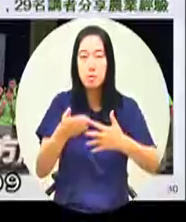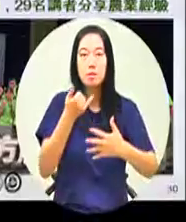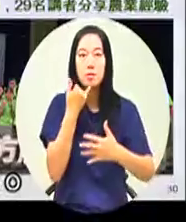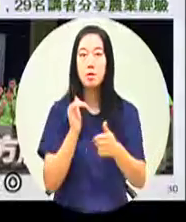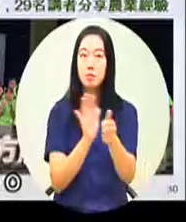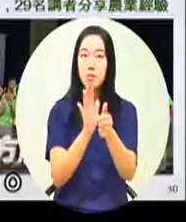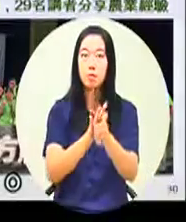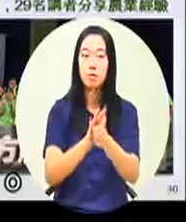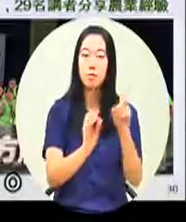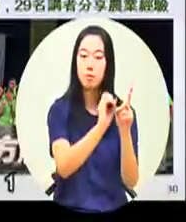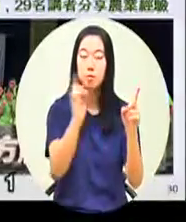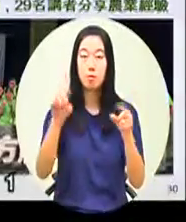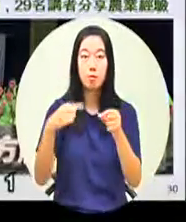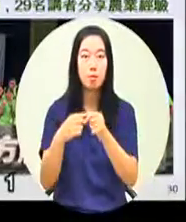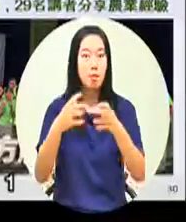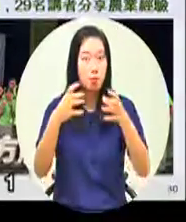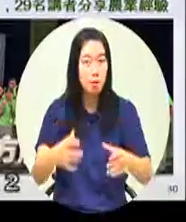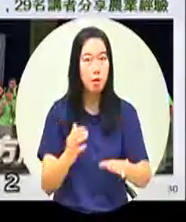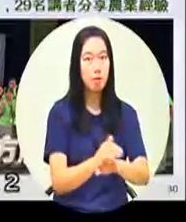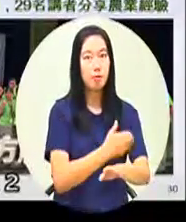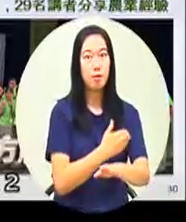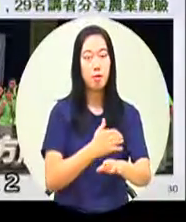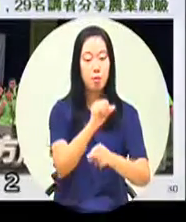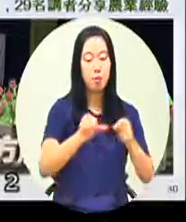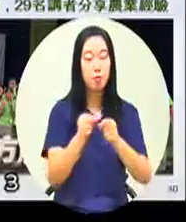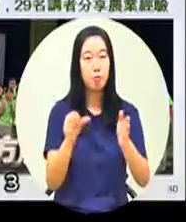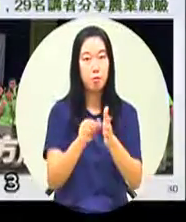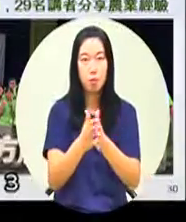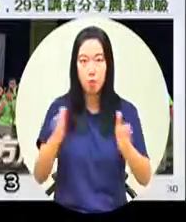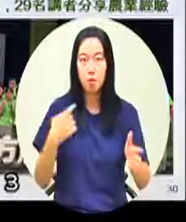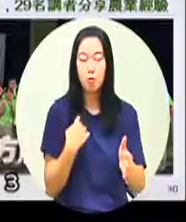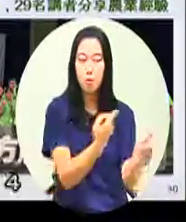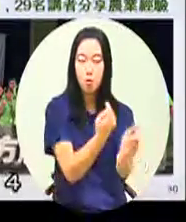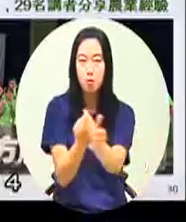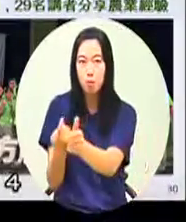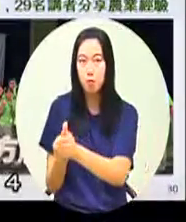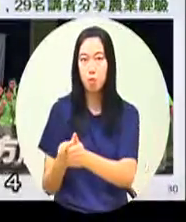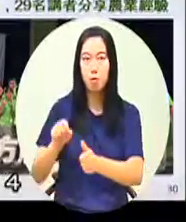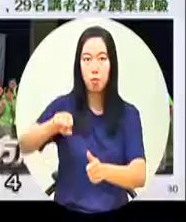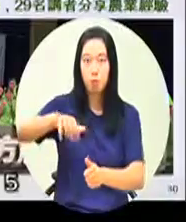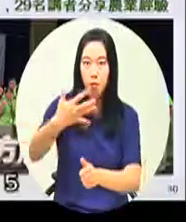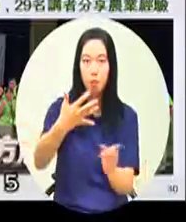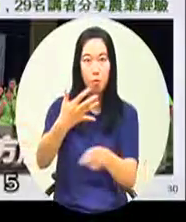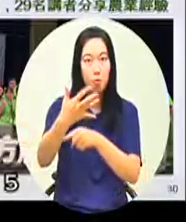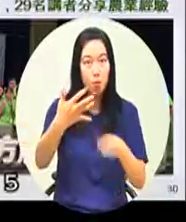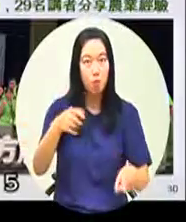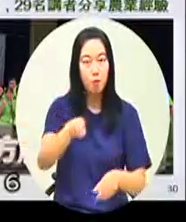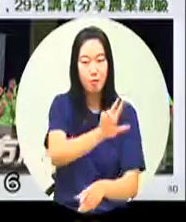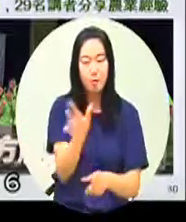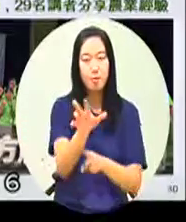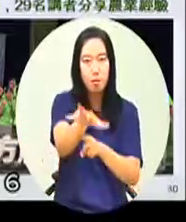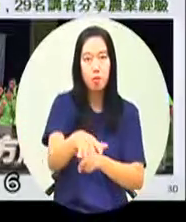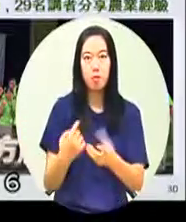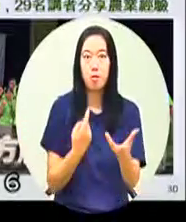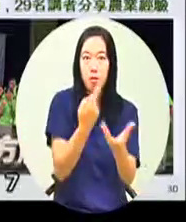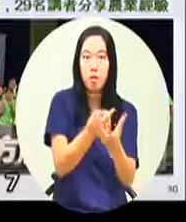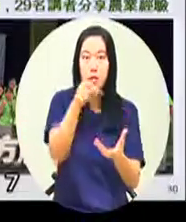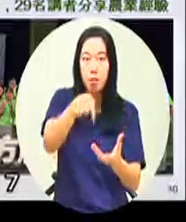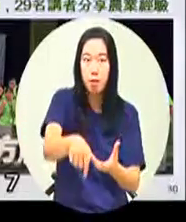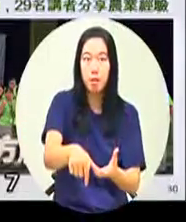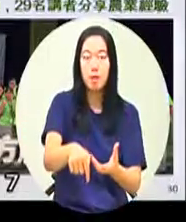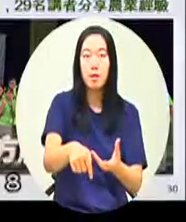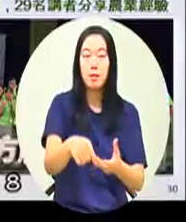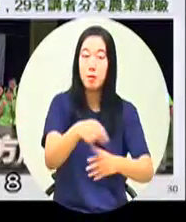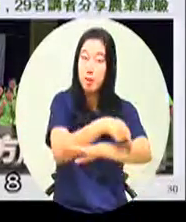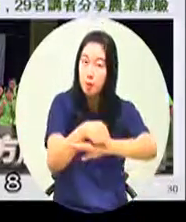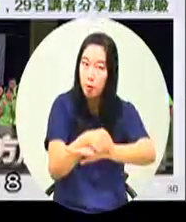从101年开办5年以来呢，我们吸引了500位的新农呢来参与我们的新农的策略营。那